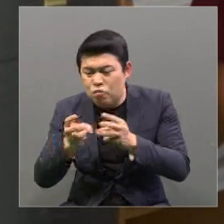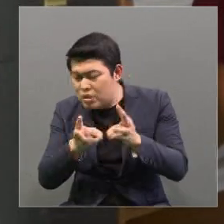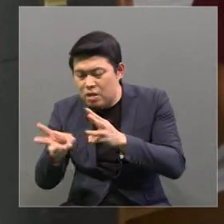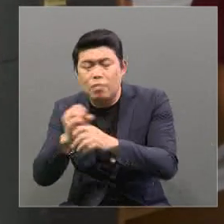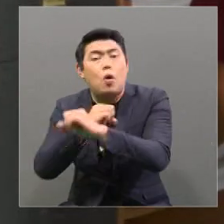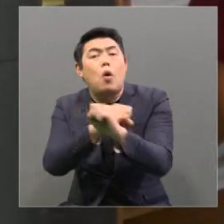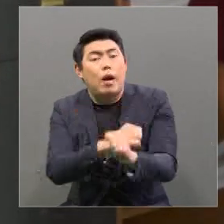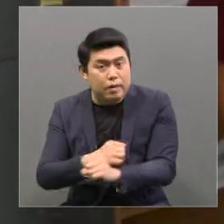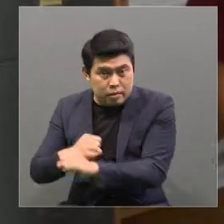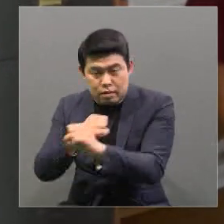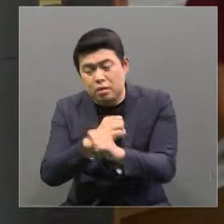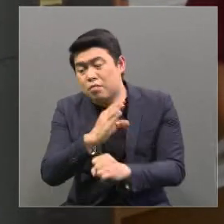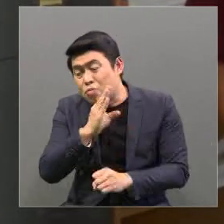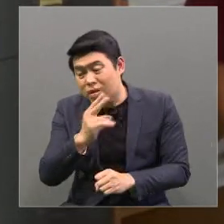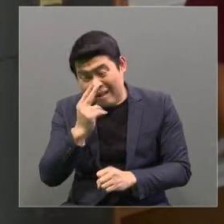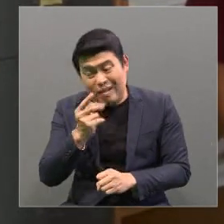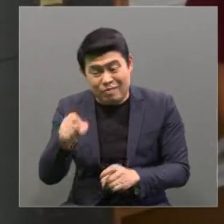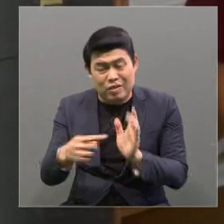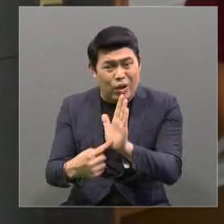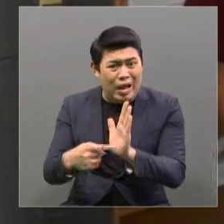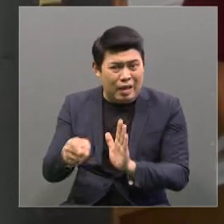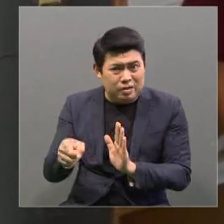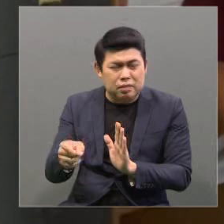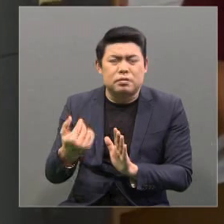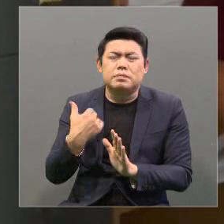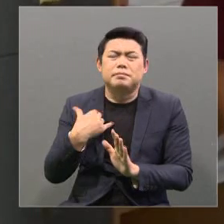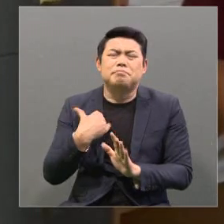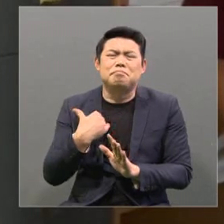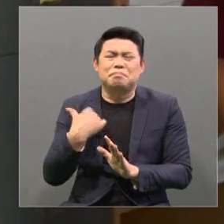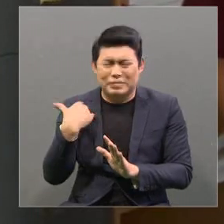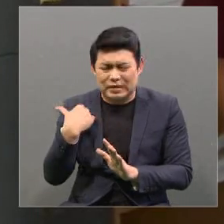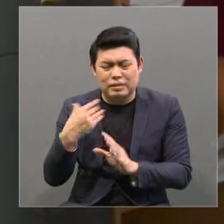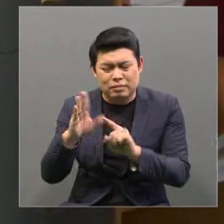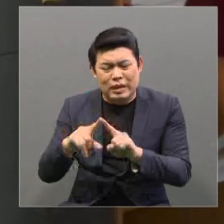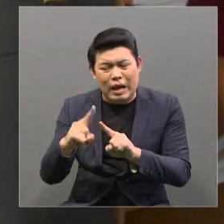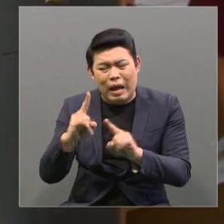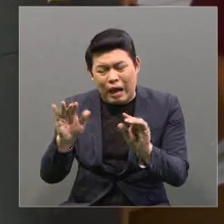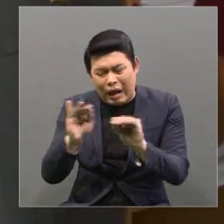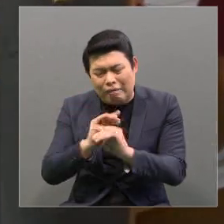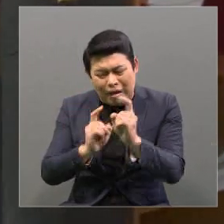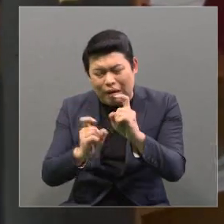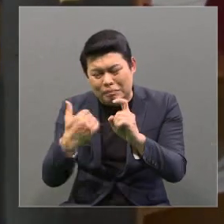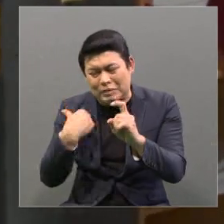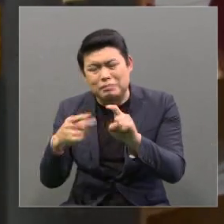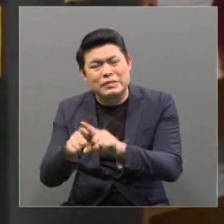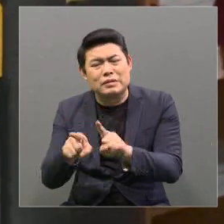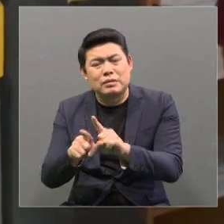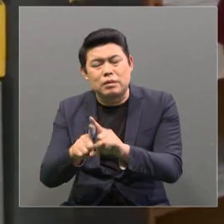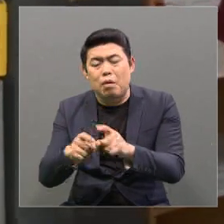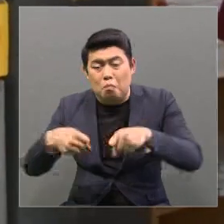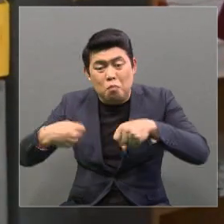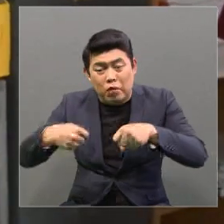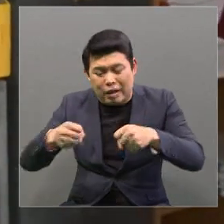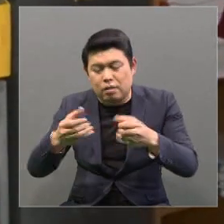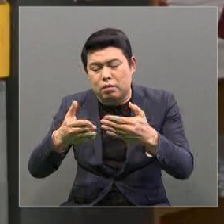แต่ไงก็ตามก็เมื่อมันเกิดเหตุการณ์แบบนี้ซึ่งมันก็มีลักษณะคล้ายๆกับอุบัติเหตุเหมือนกันเนื่องจากว่ามอเตอร์ไซค์เขา